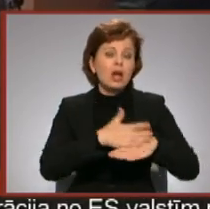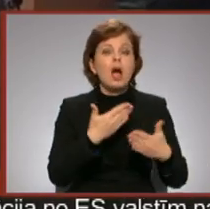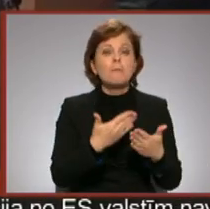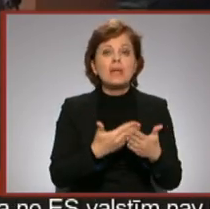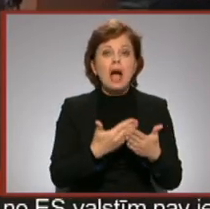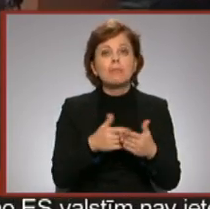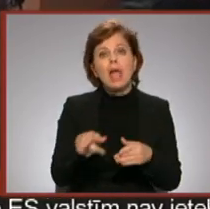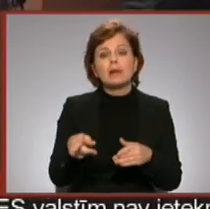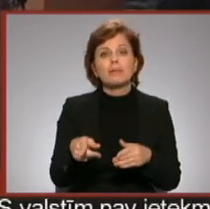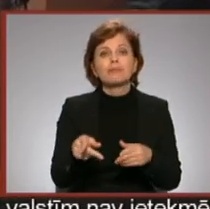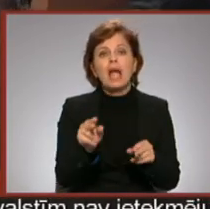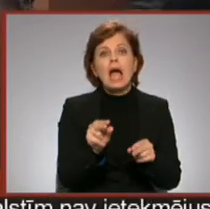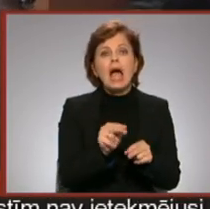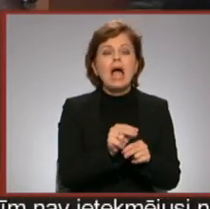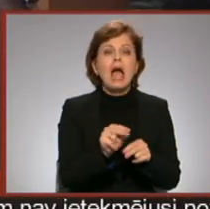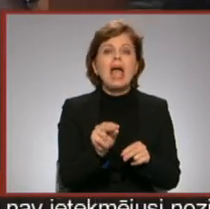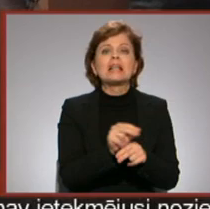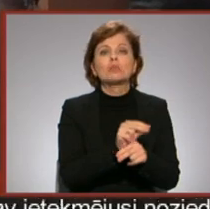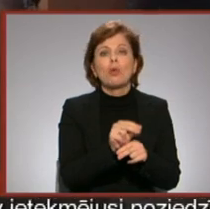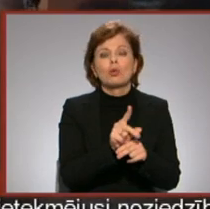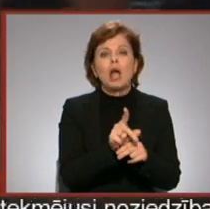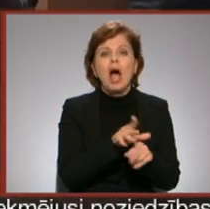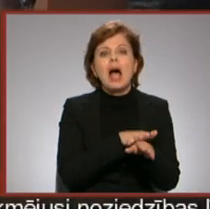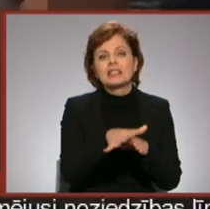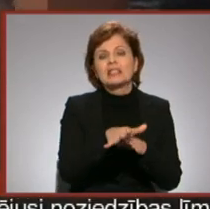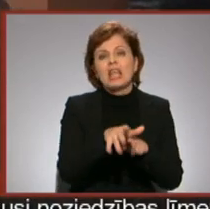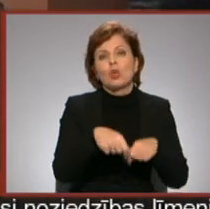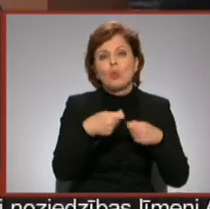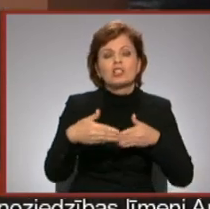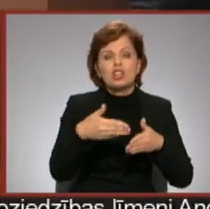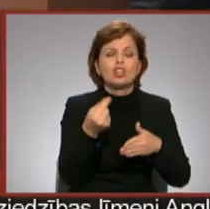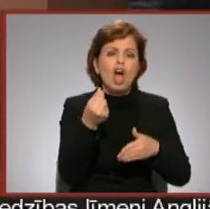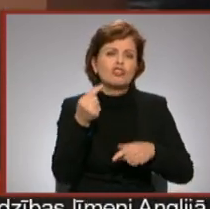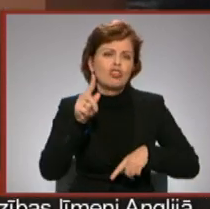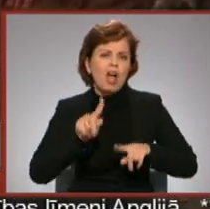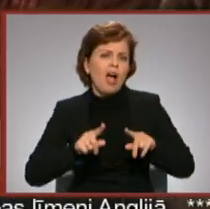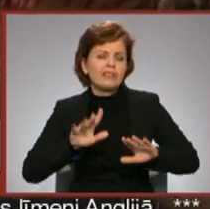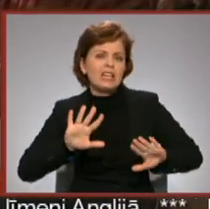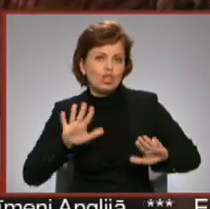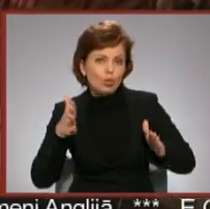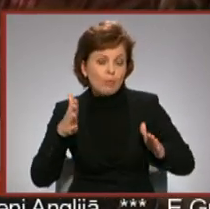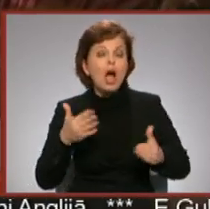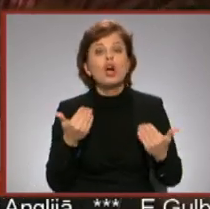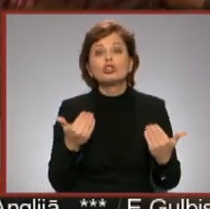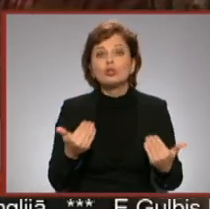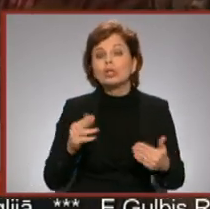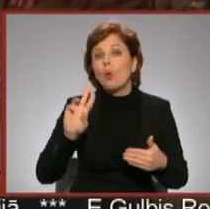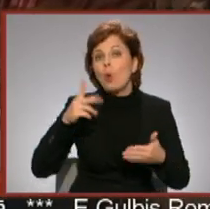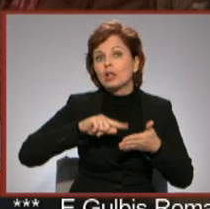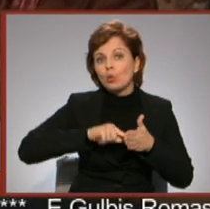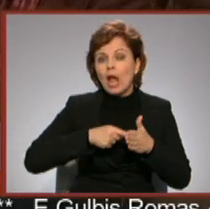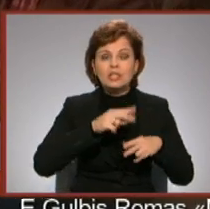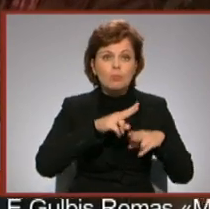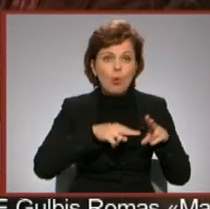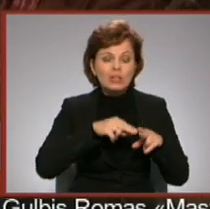attiecās uz tādiem eksploatācijā nodotiem ceļiem, tad tur ir daži gadījumi, 7 gadījumi aptuveni. Šodien jau otro reizi būvnieki